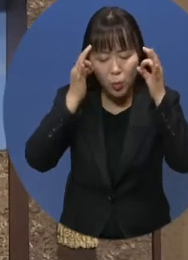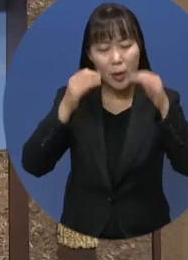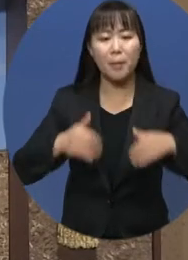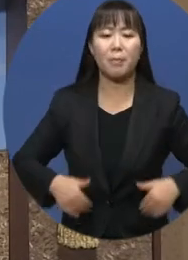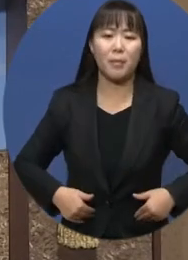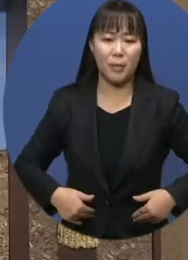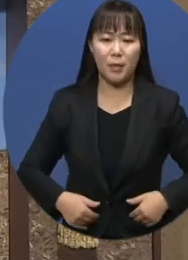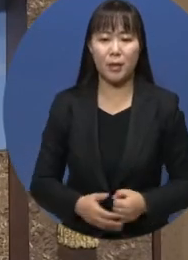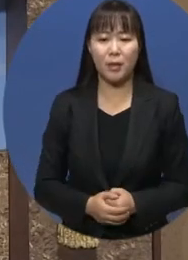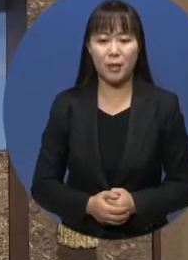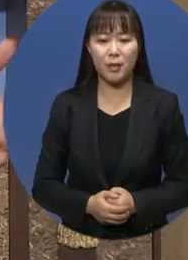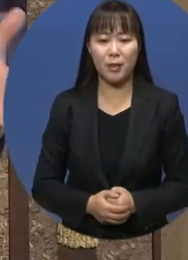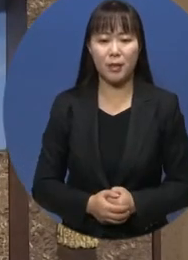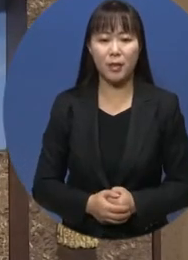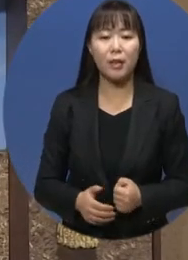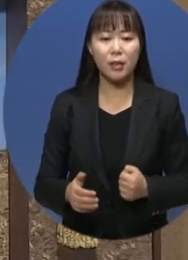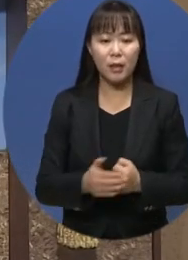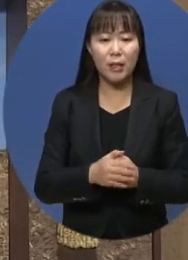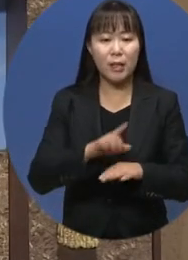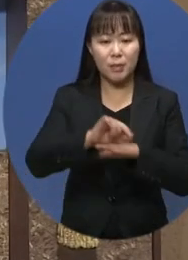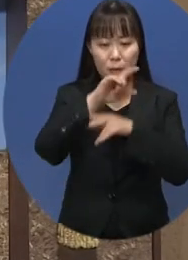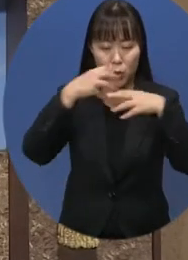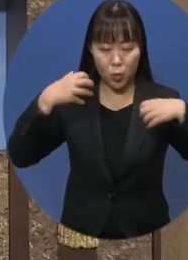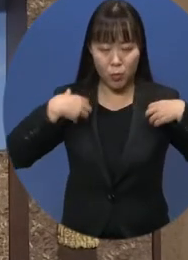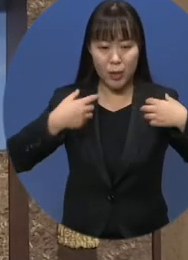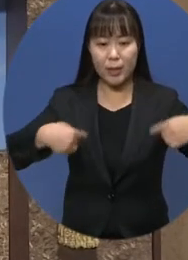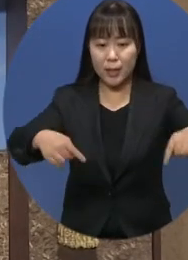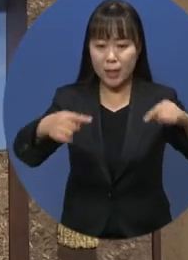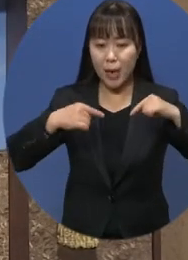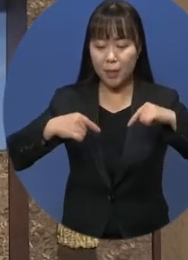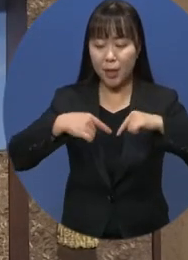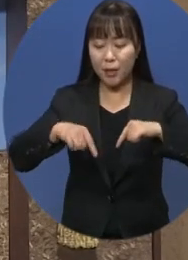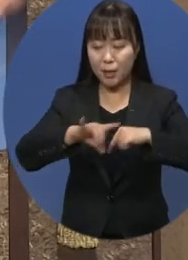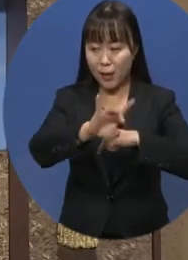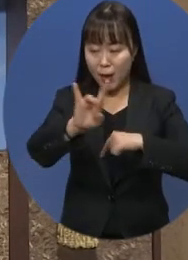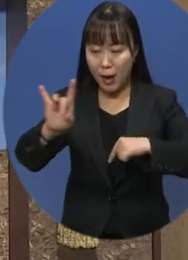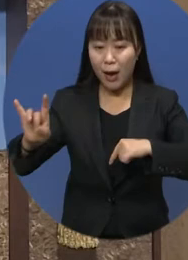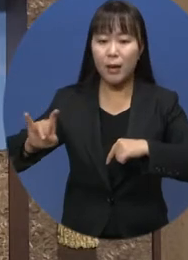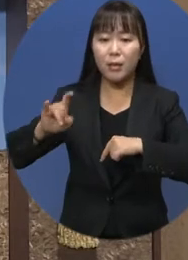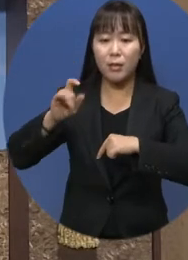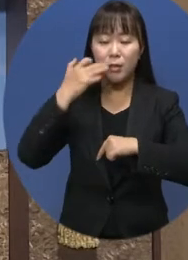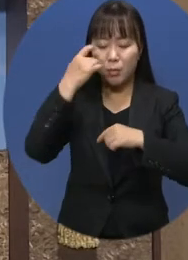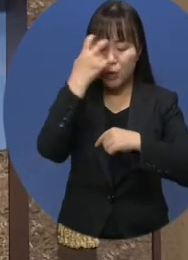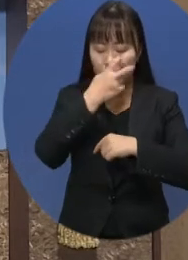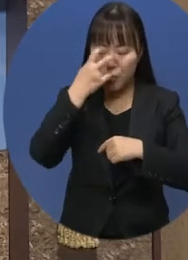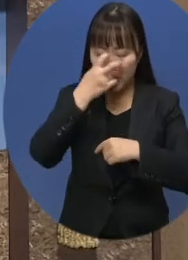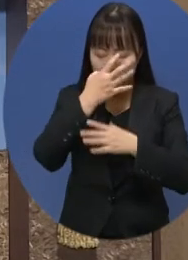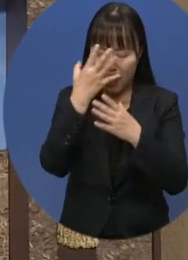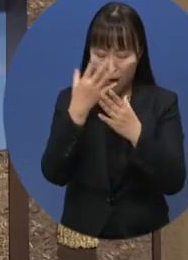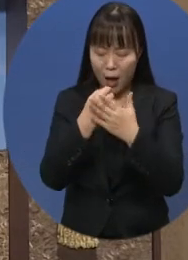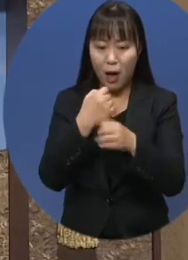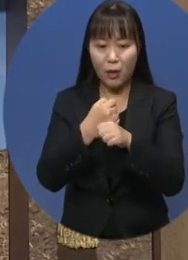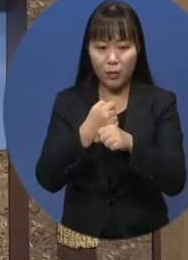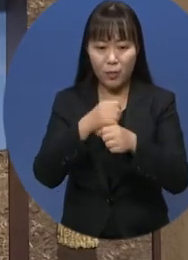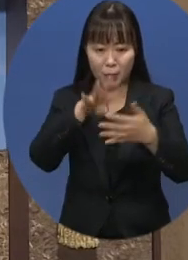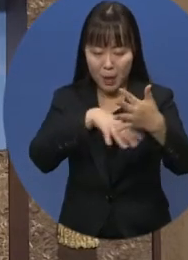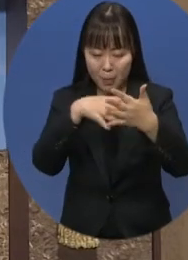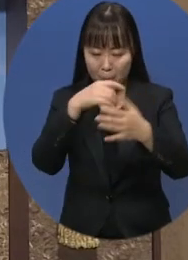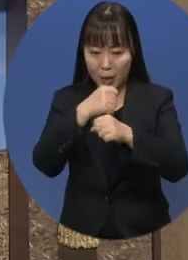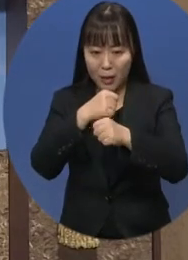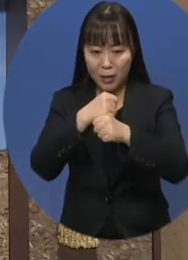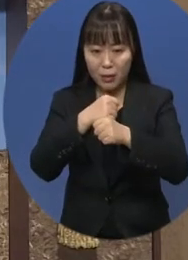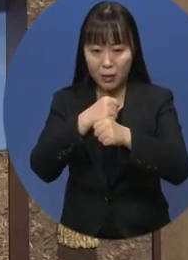된다는 거거든요 예 그래서 이 지방 정부에 참여한 각 지자체들이 설문조사 다하고 지표 만들고